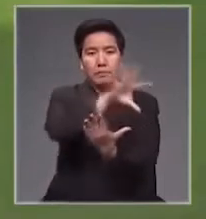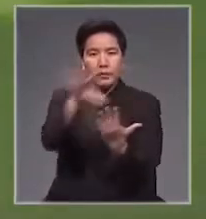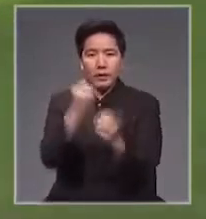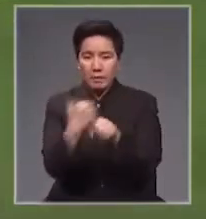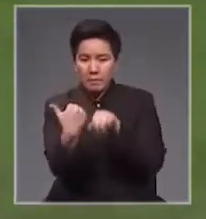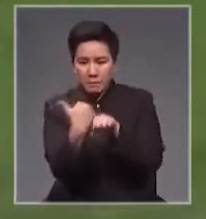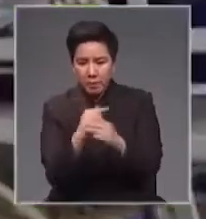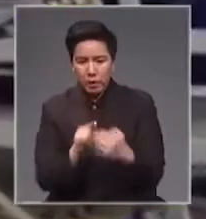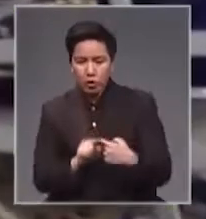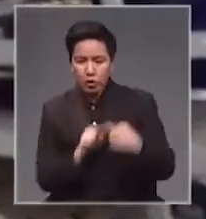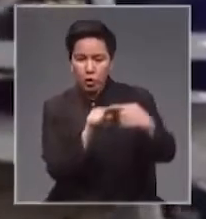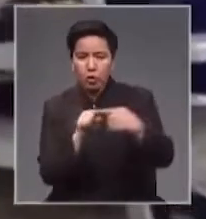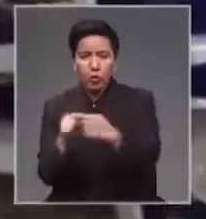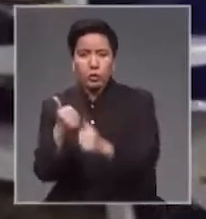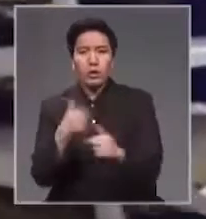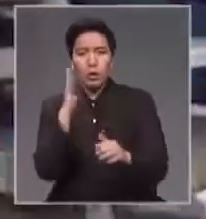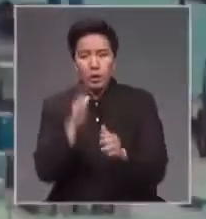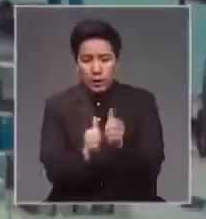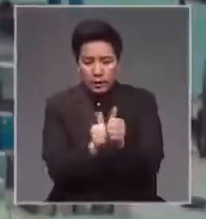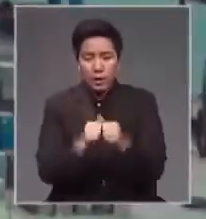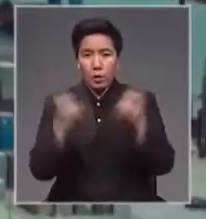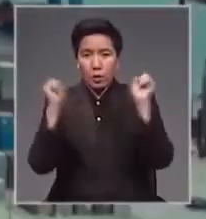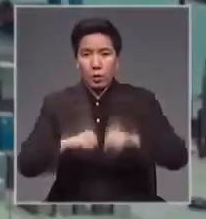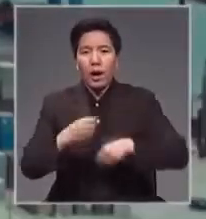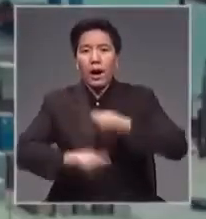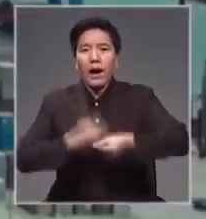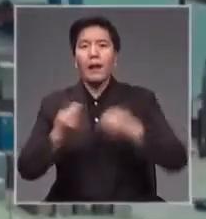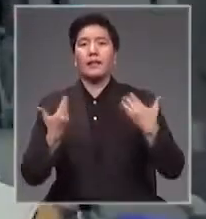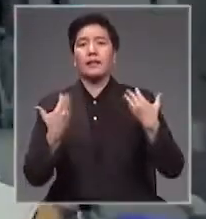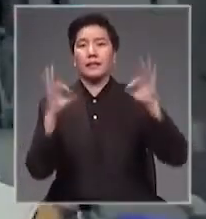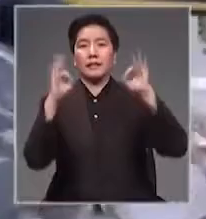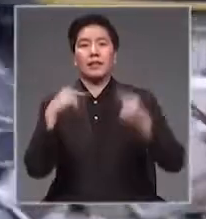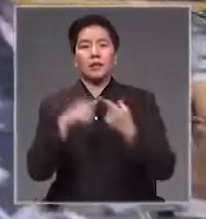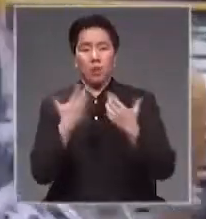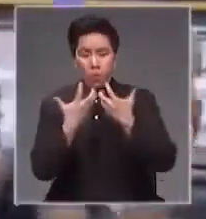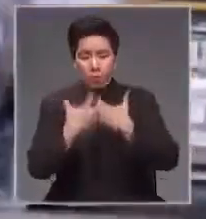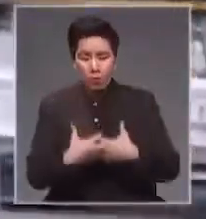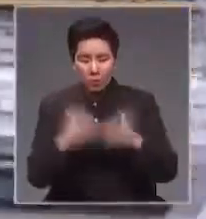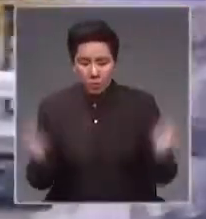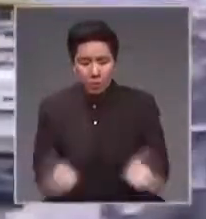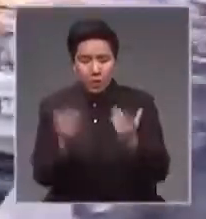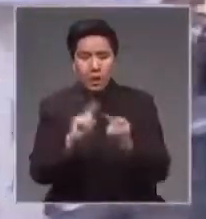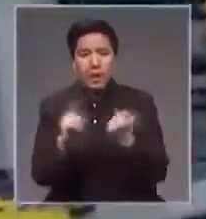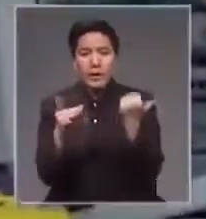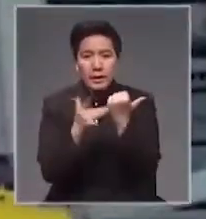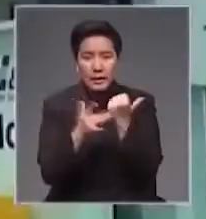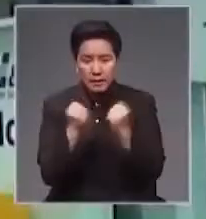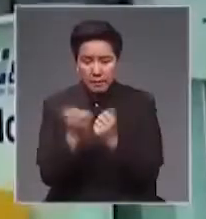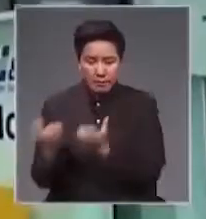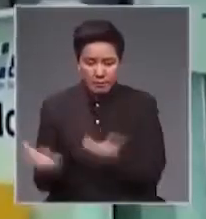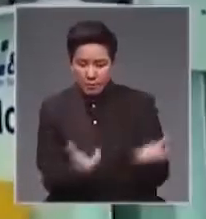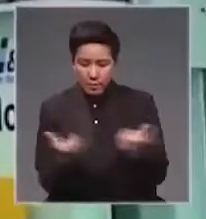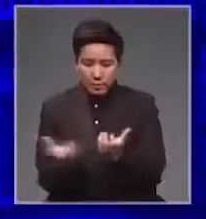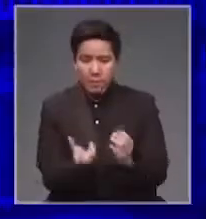นการเพิ่มการแข่งขันผ่านข้อตกลงการค้าเสรีและพัฒนาอุตสาหกรรมด้วยการยกระดับเทคโนโลยีการผลิตและนวัตกรร